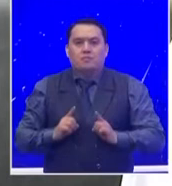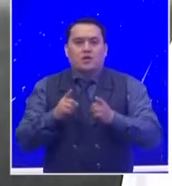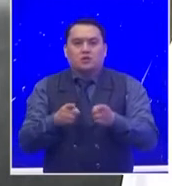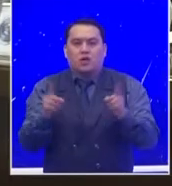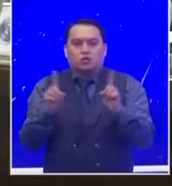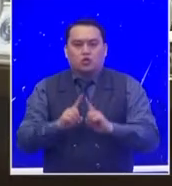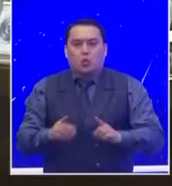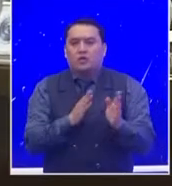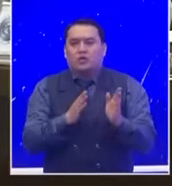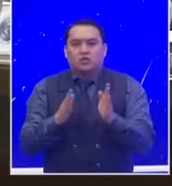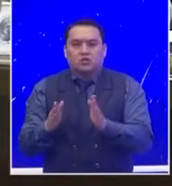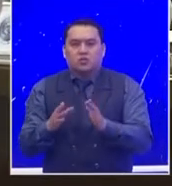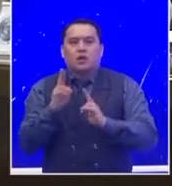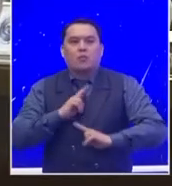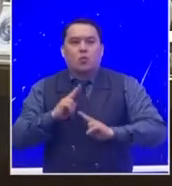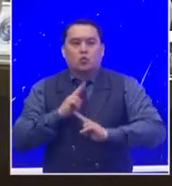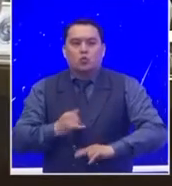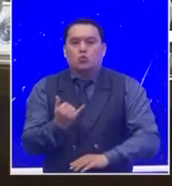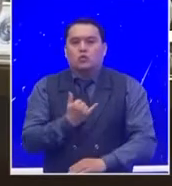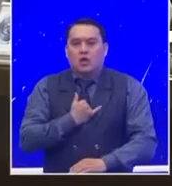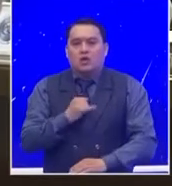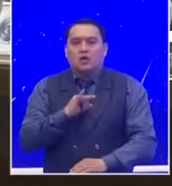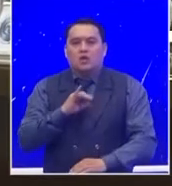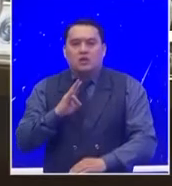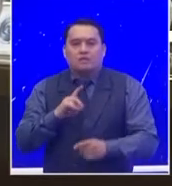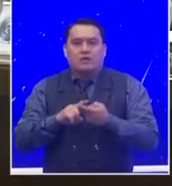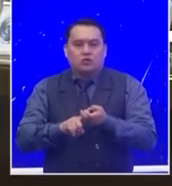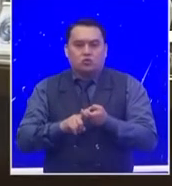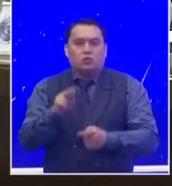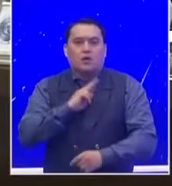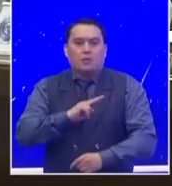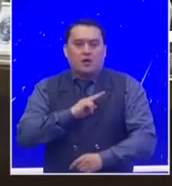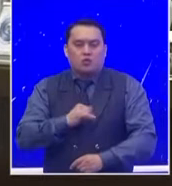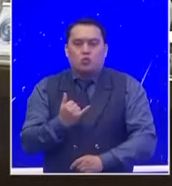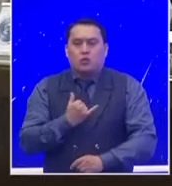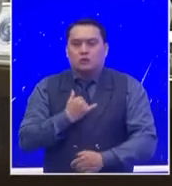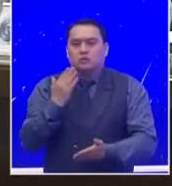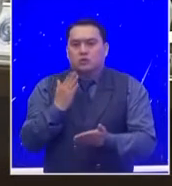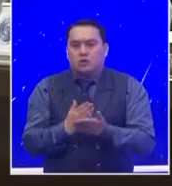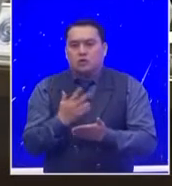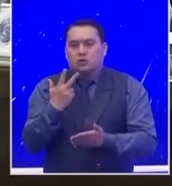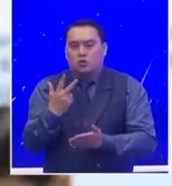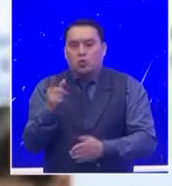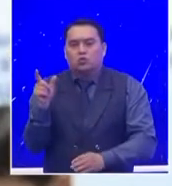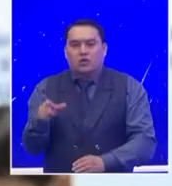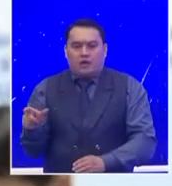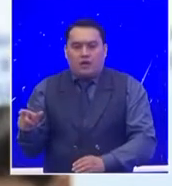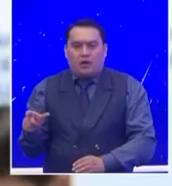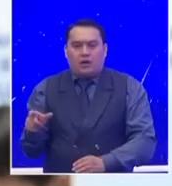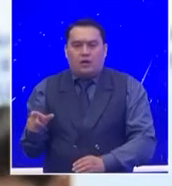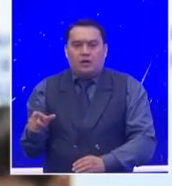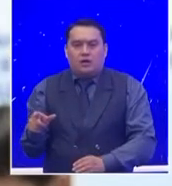режим работы. На сегодняшний день у нас в инфекционном отделении находится 3 пациентов,